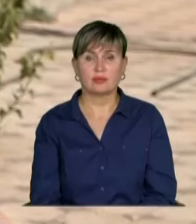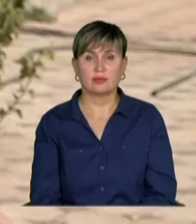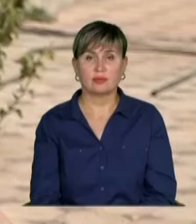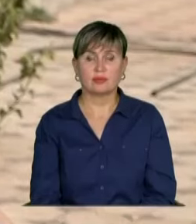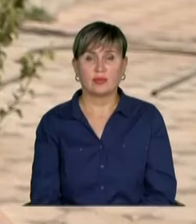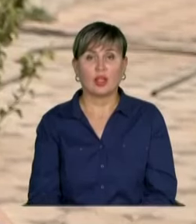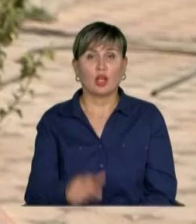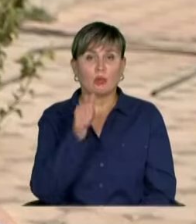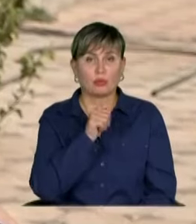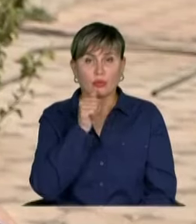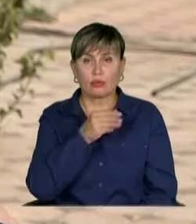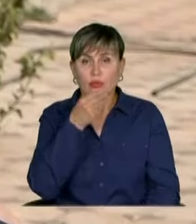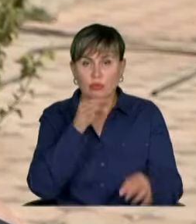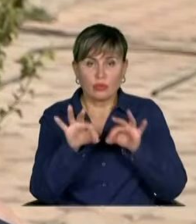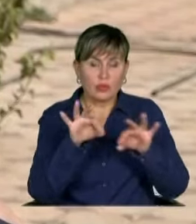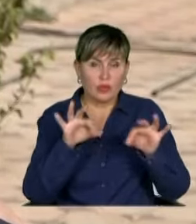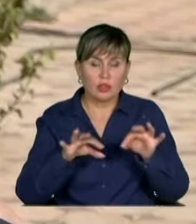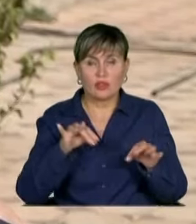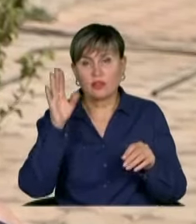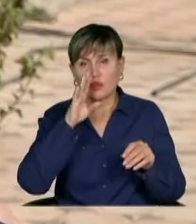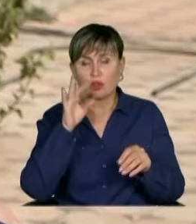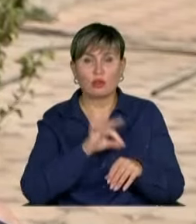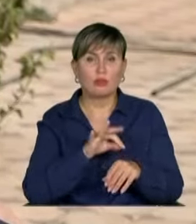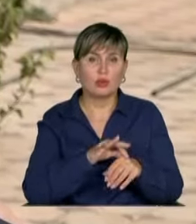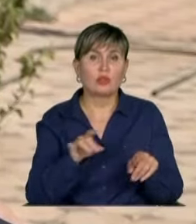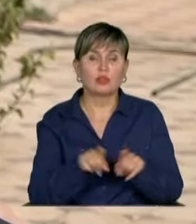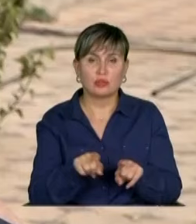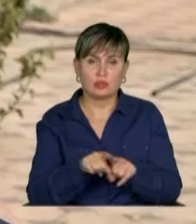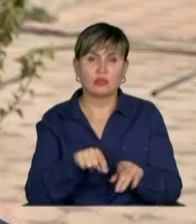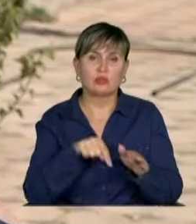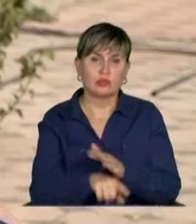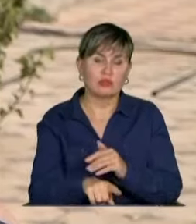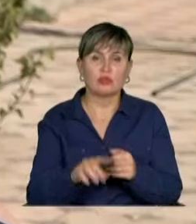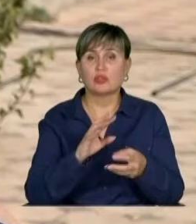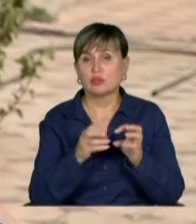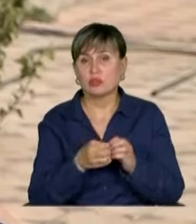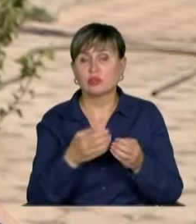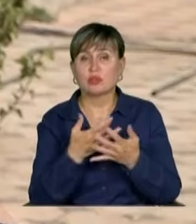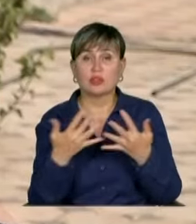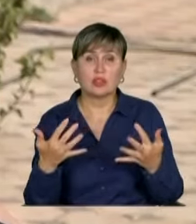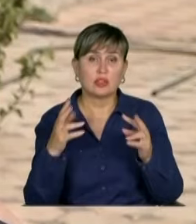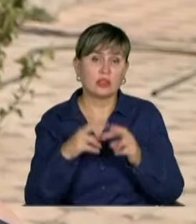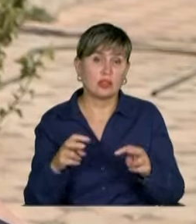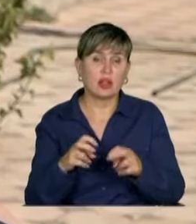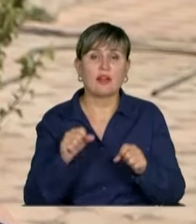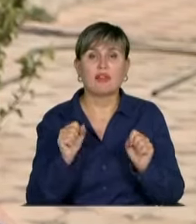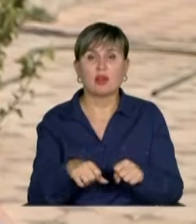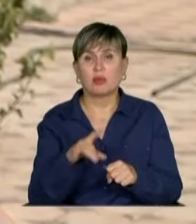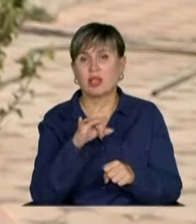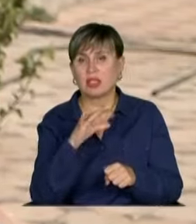Пробы были взяты из пищевых продуктов и воды. У больных тоже взяты пробы. В результате предварительных исследований, возможно,